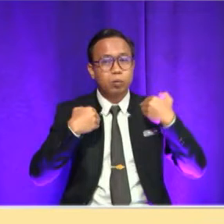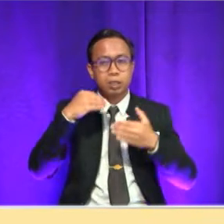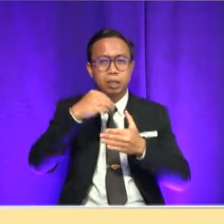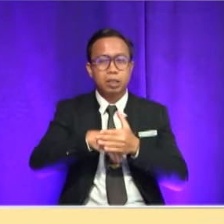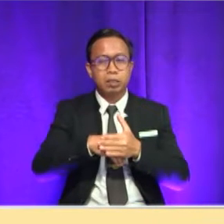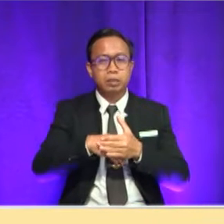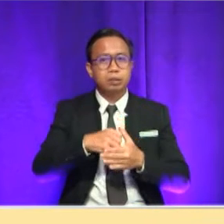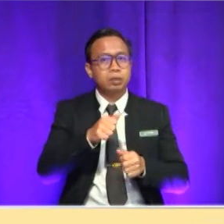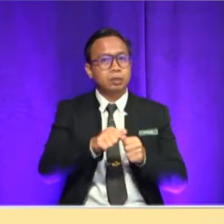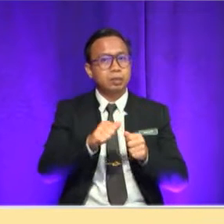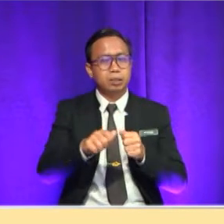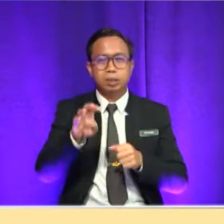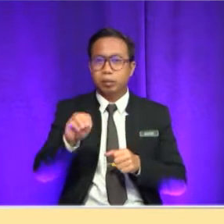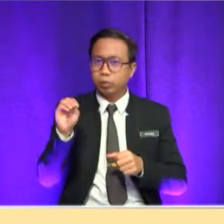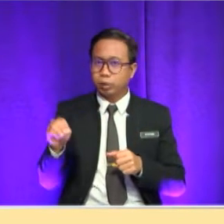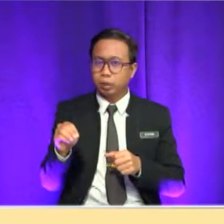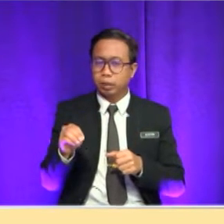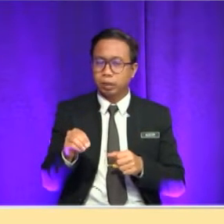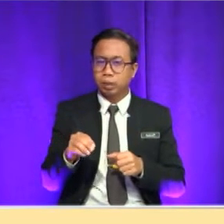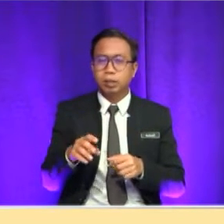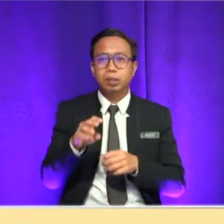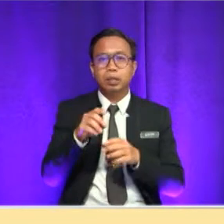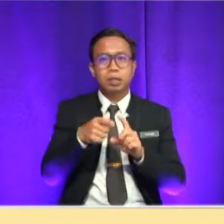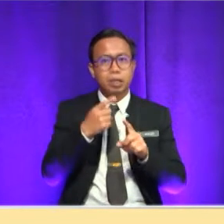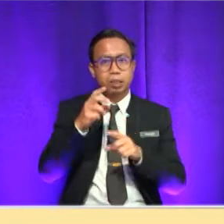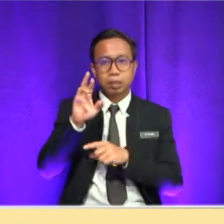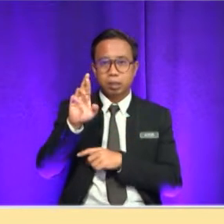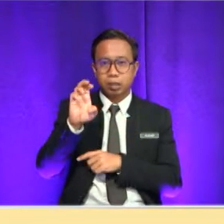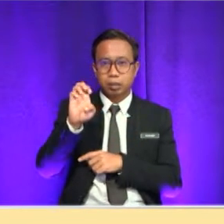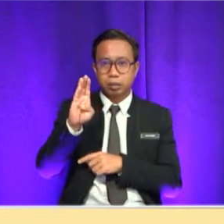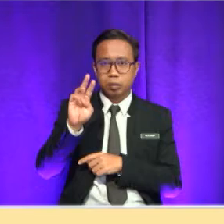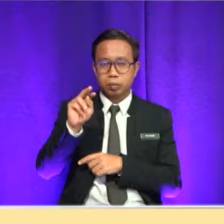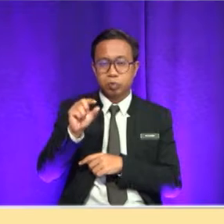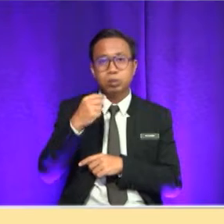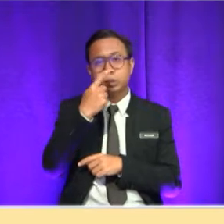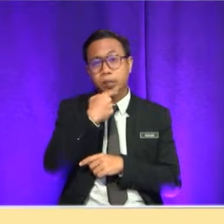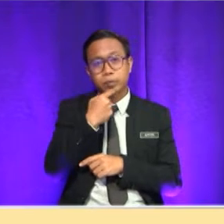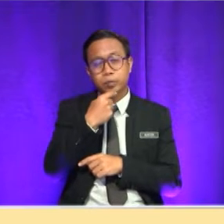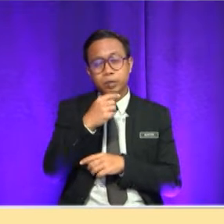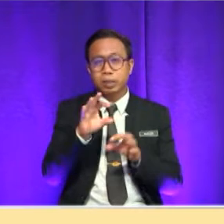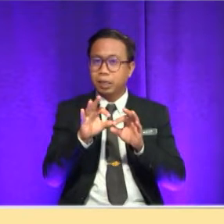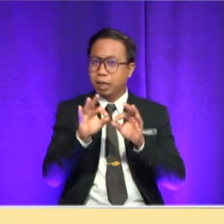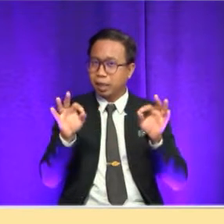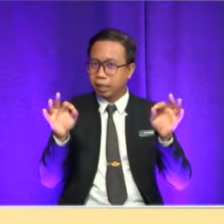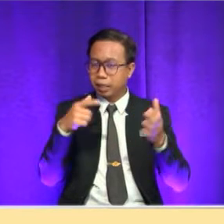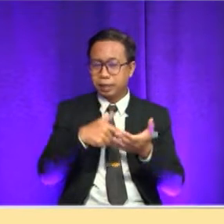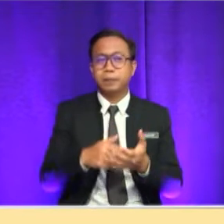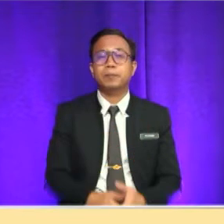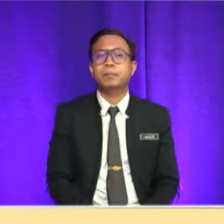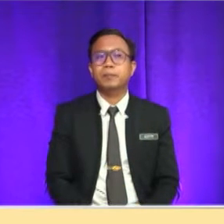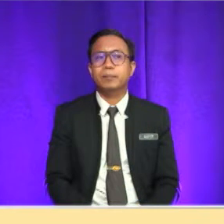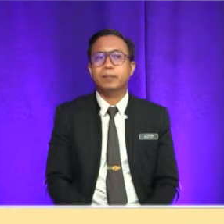murid. Persis peribahasa melentur bulu biarlah daripada bunyi. Cikgu dah boleh agak dah karangan siapa ini. Okey, baiklah.